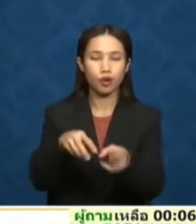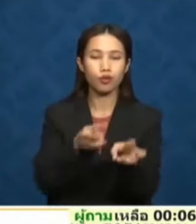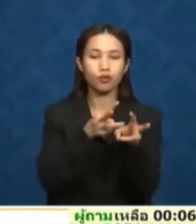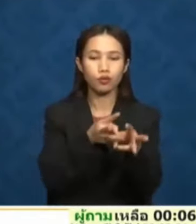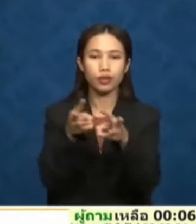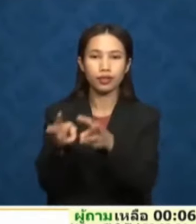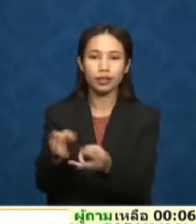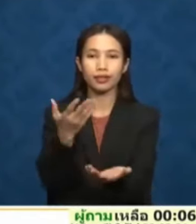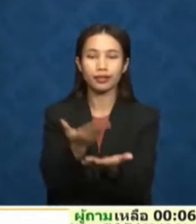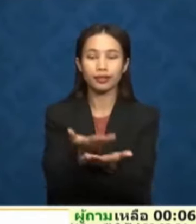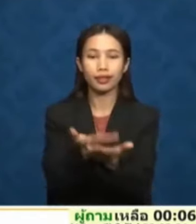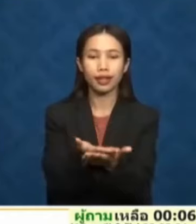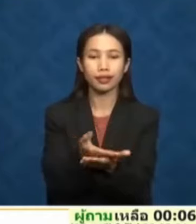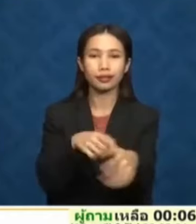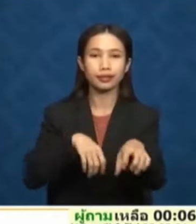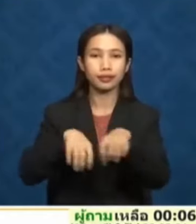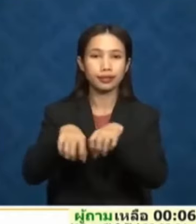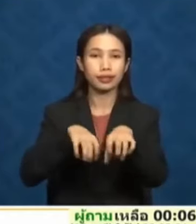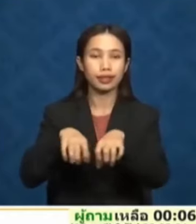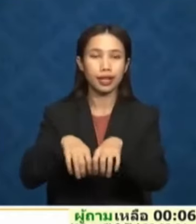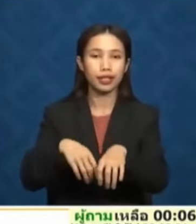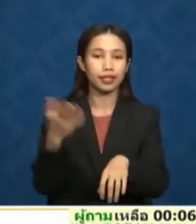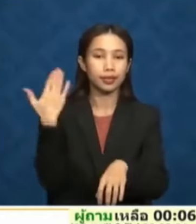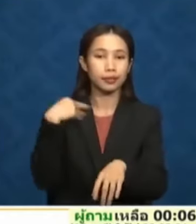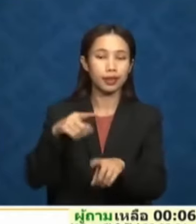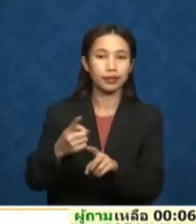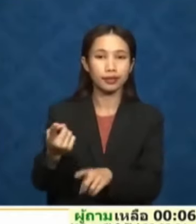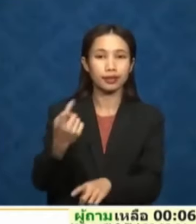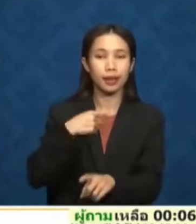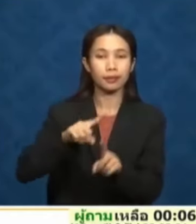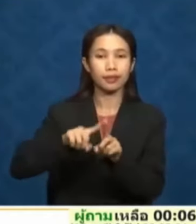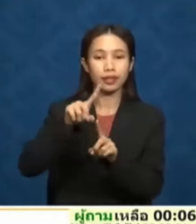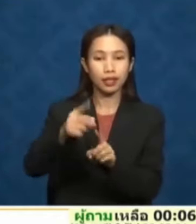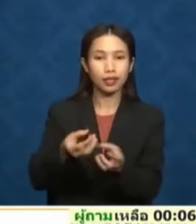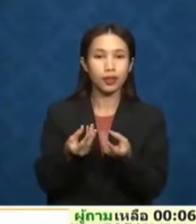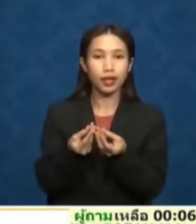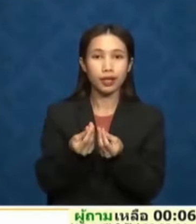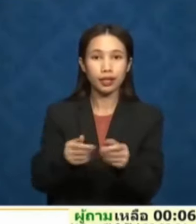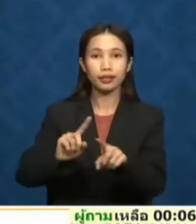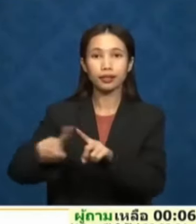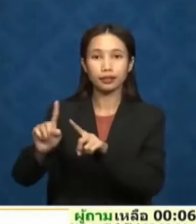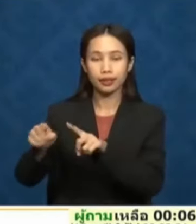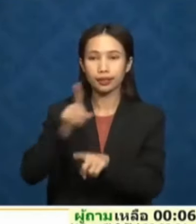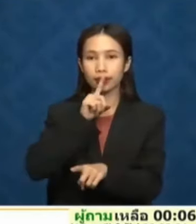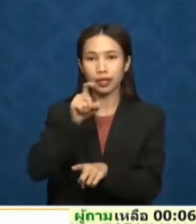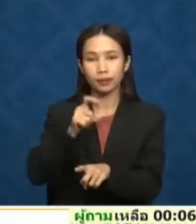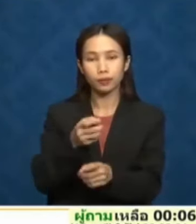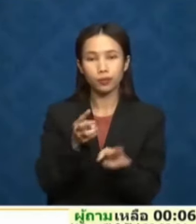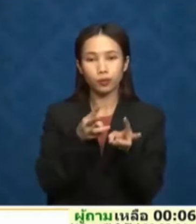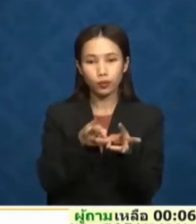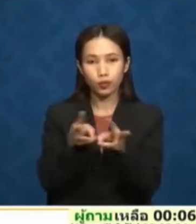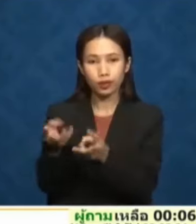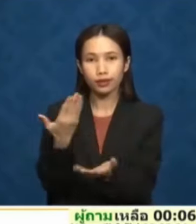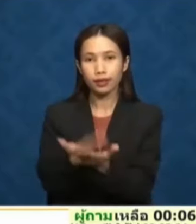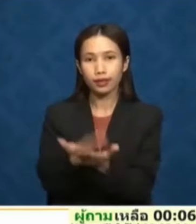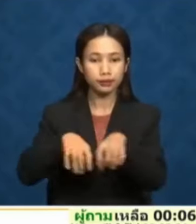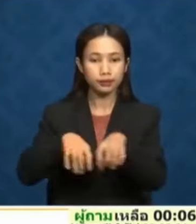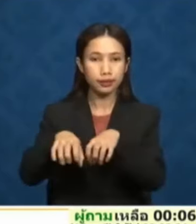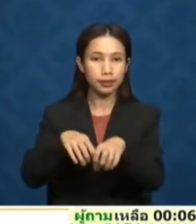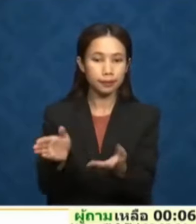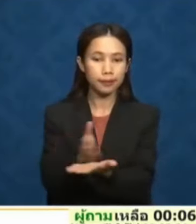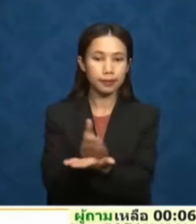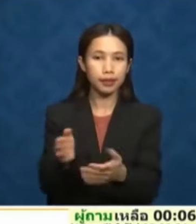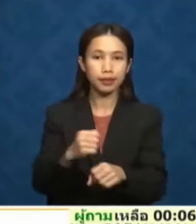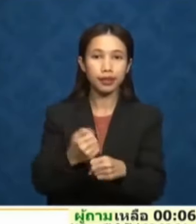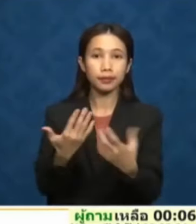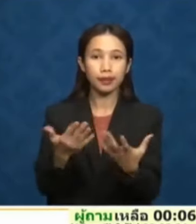สรรที่ท่านถามในข้อข้อที่ 1ถึงรายละเอียดนะครับของการจัดสรรสักนิดท่านจะได้เห็นภาพว่า